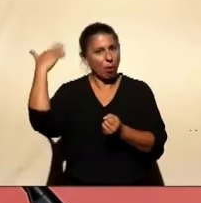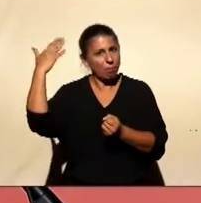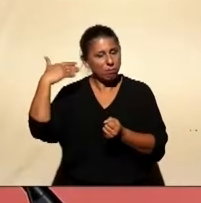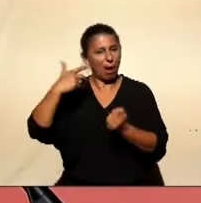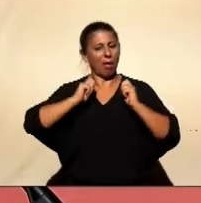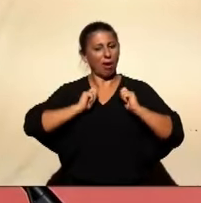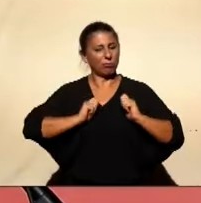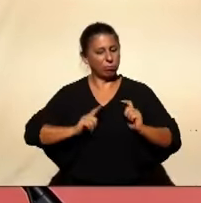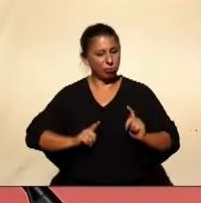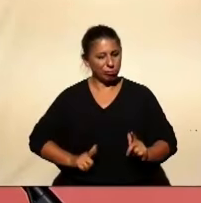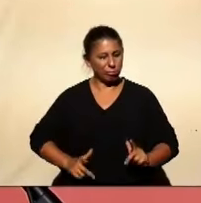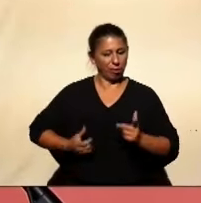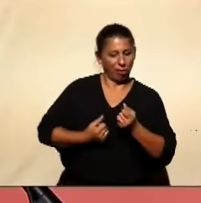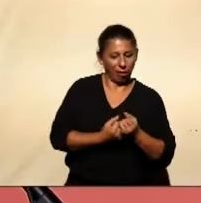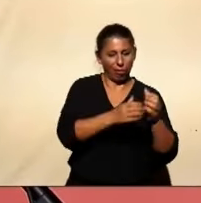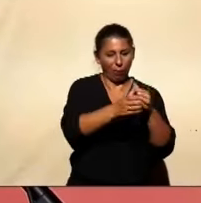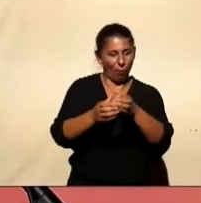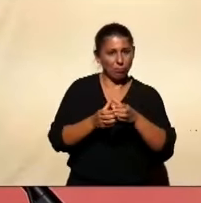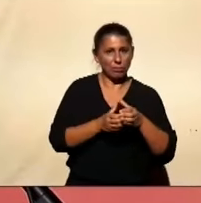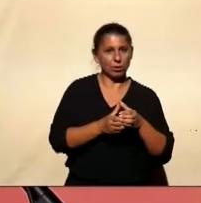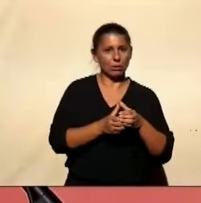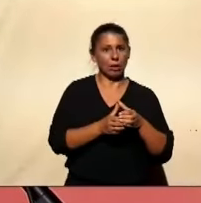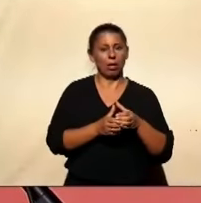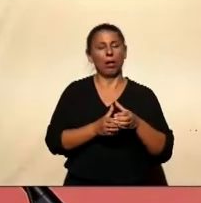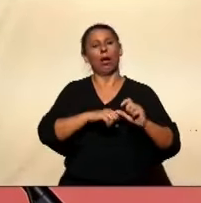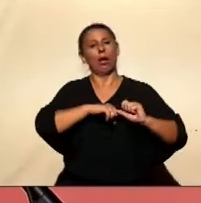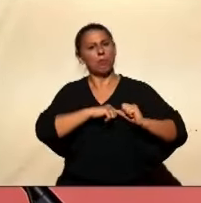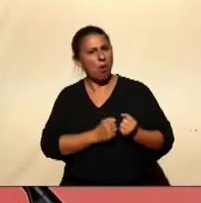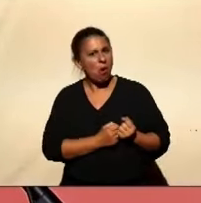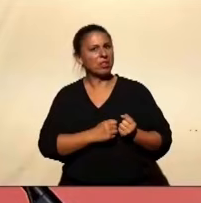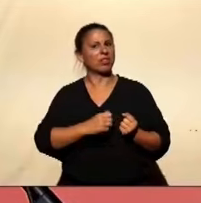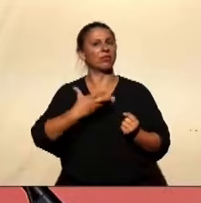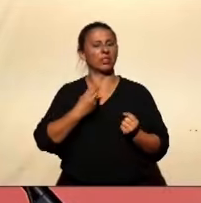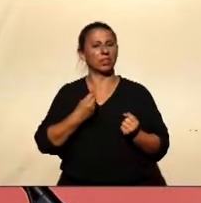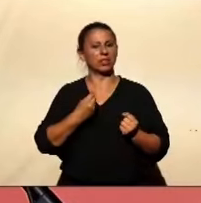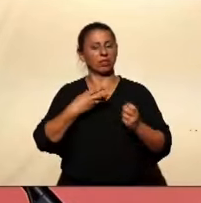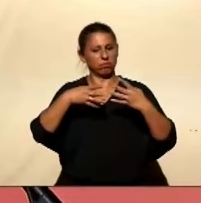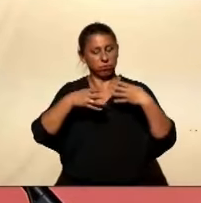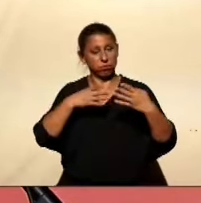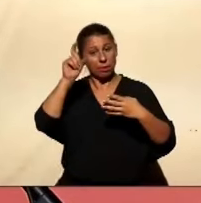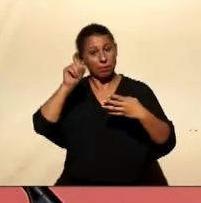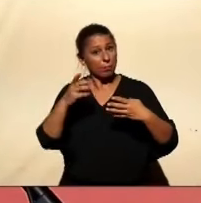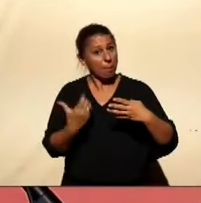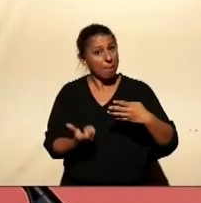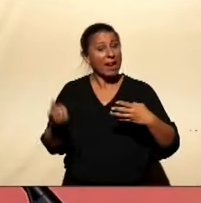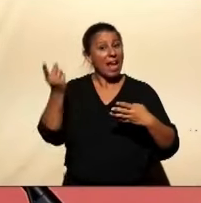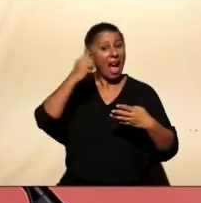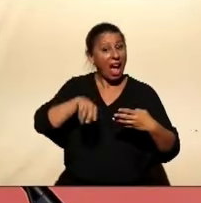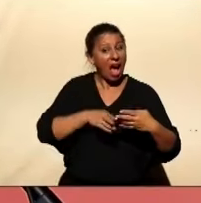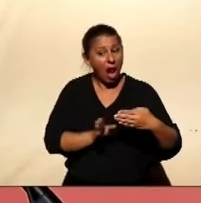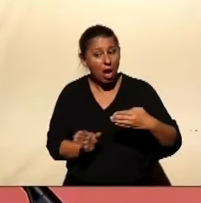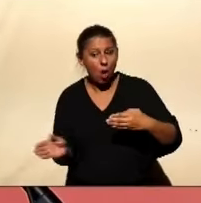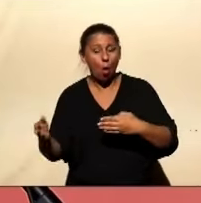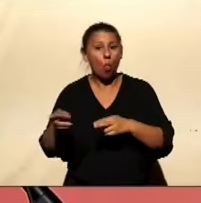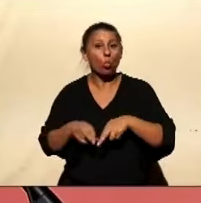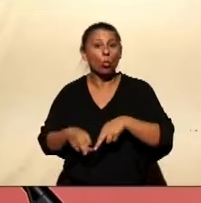της εναλλαγής, απογοήτευσης και νέων αυταπατών. Μήπως υπάρχει ένας δρόμος